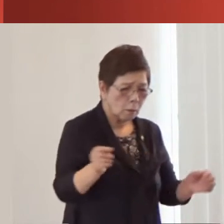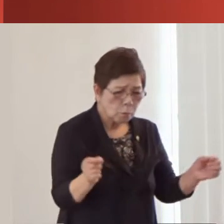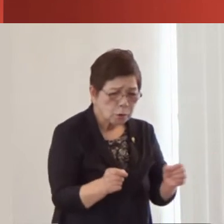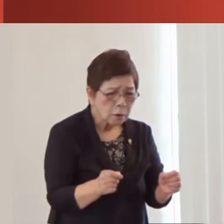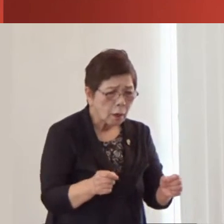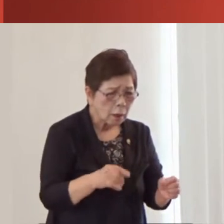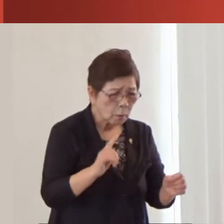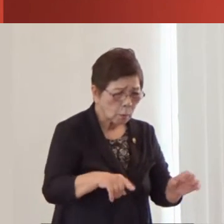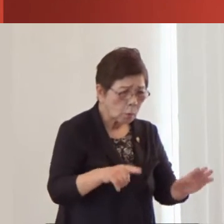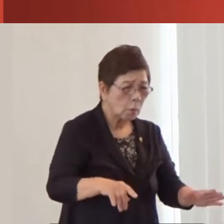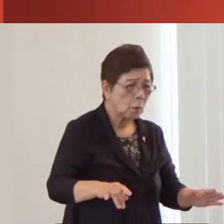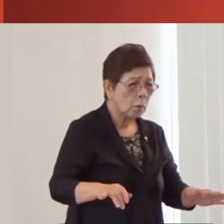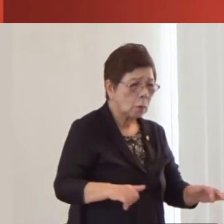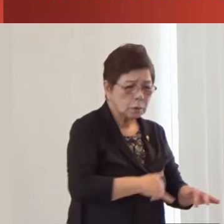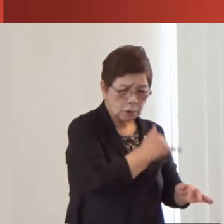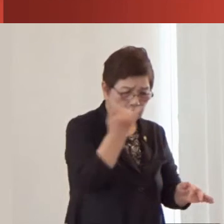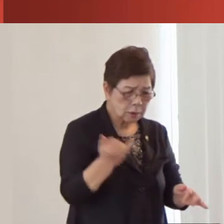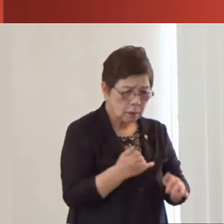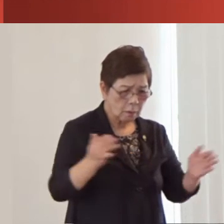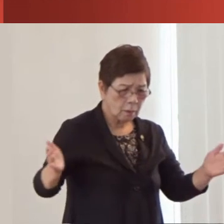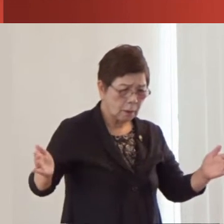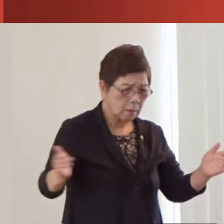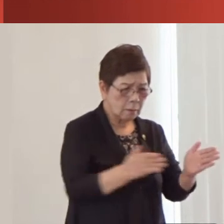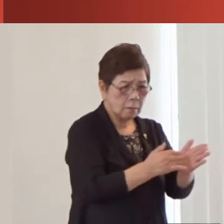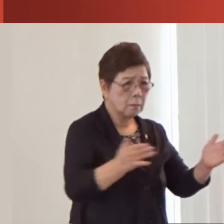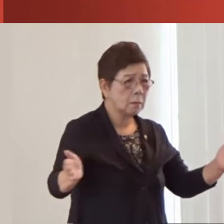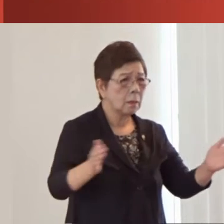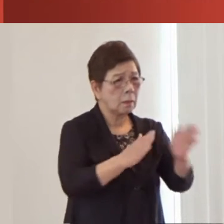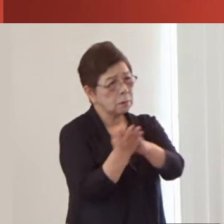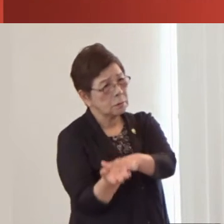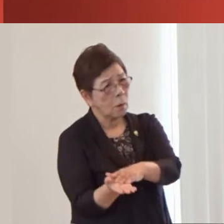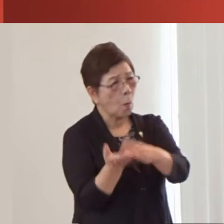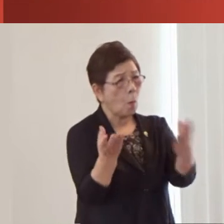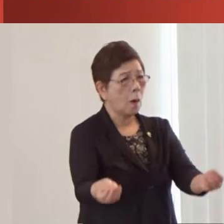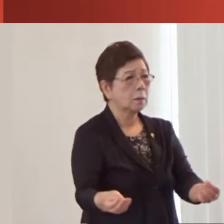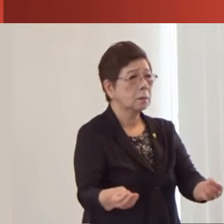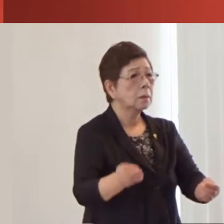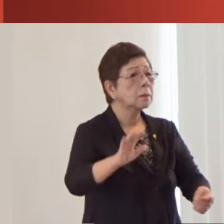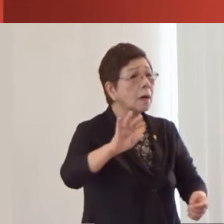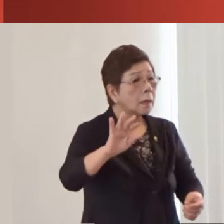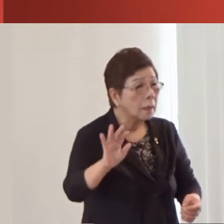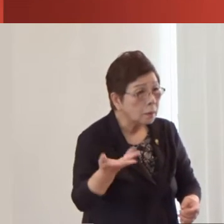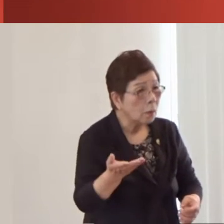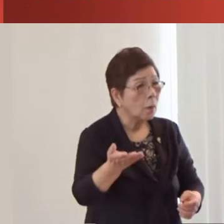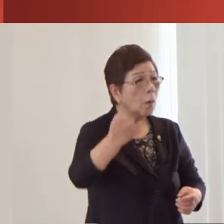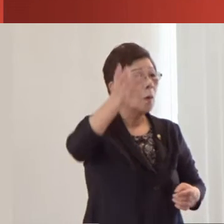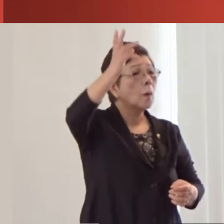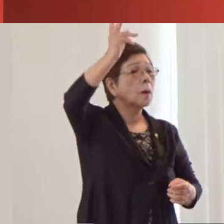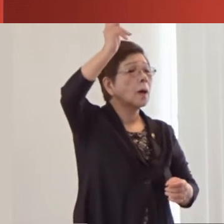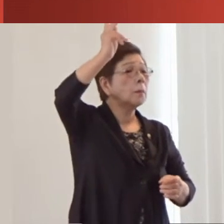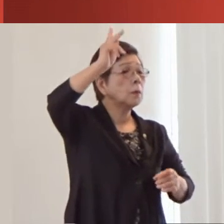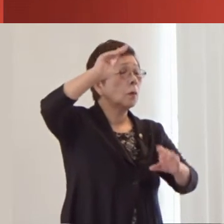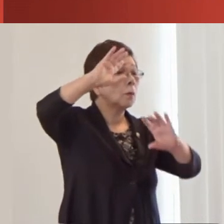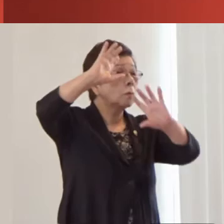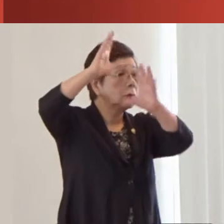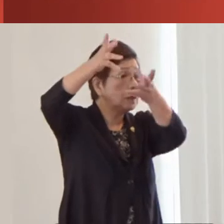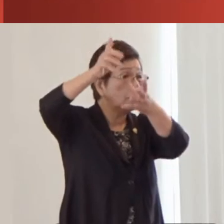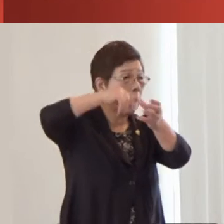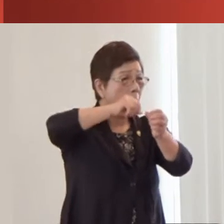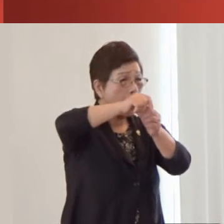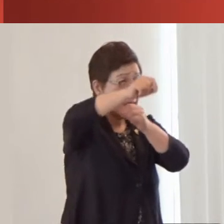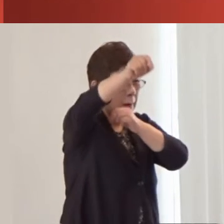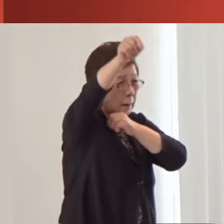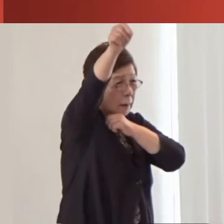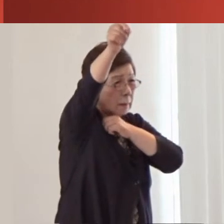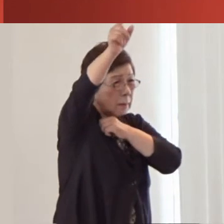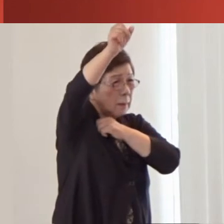命、死をもって終わる命です。これは一時的なものです。でも